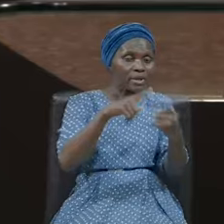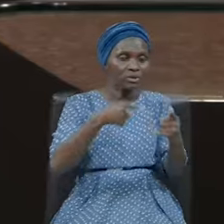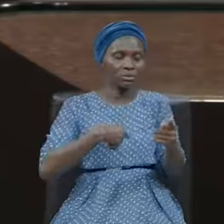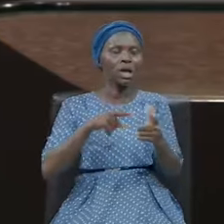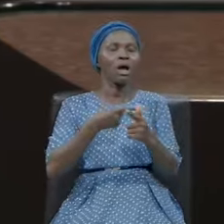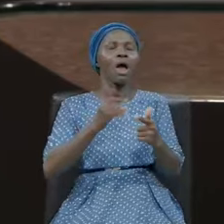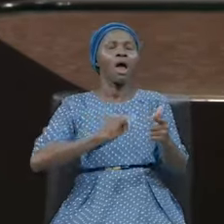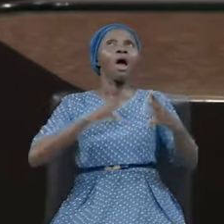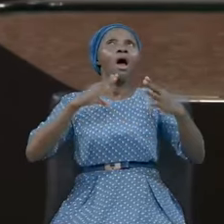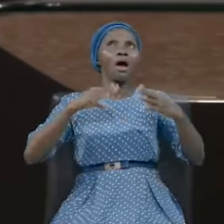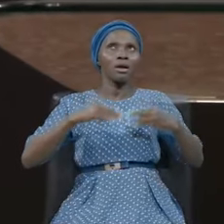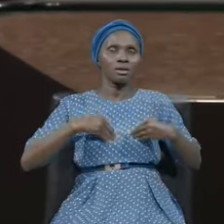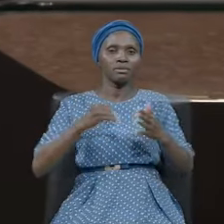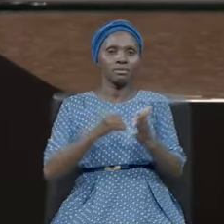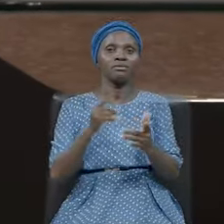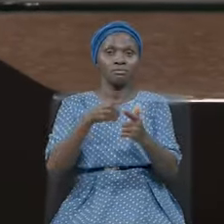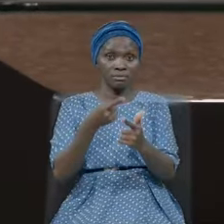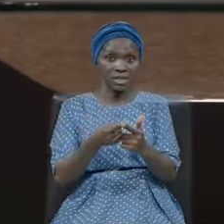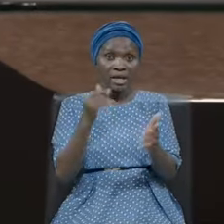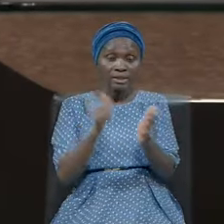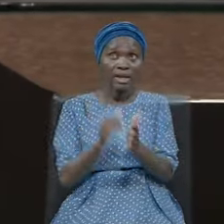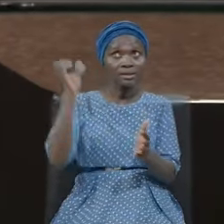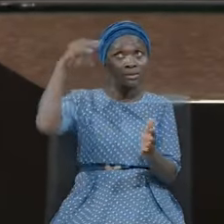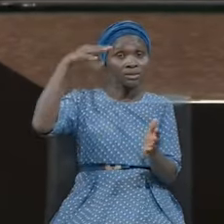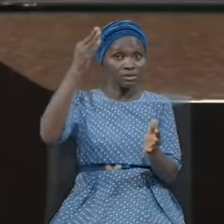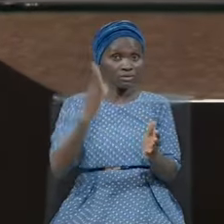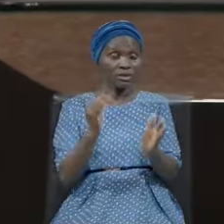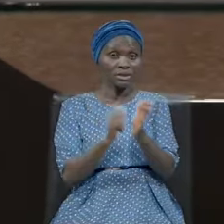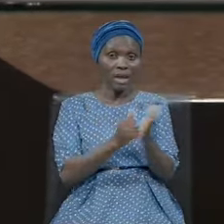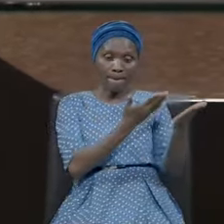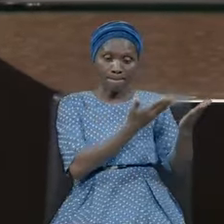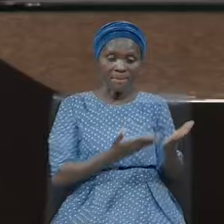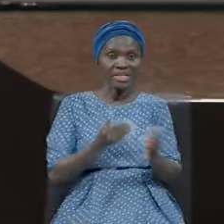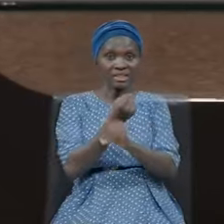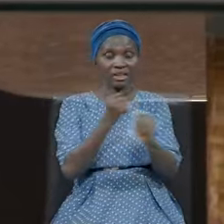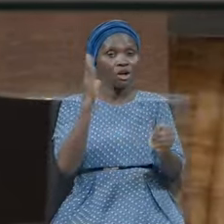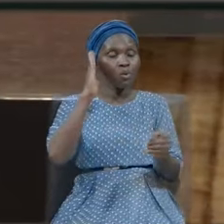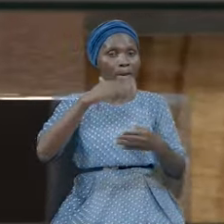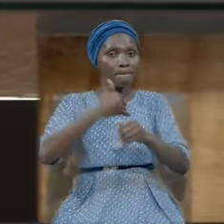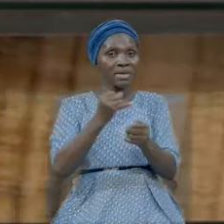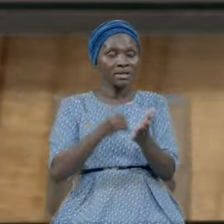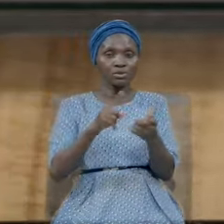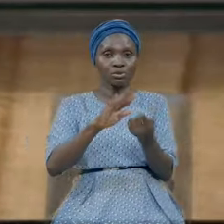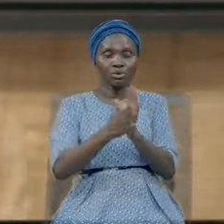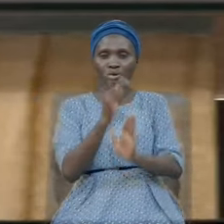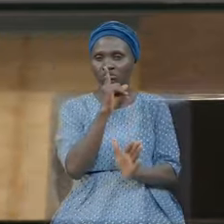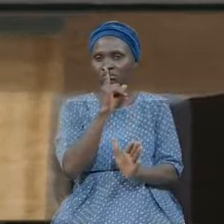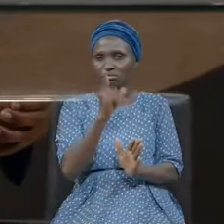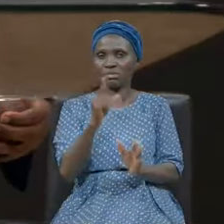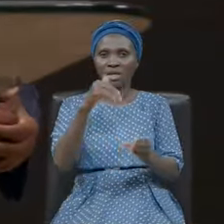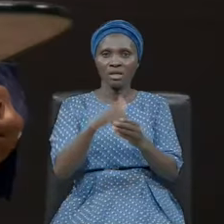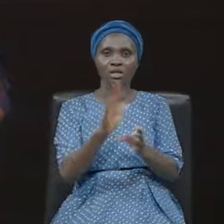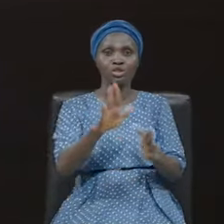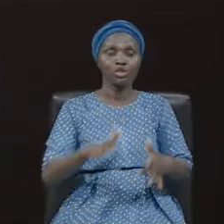l'accepte. C'est en ce temps-là que la grâce de Dieu qui apporte le salut sera réelle dans votre vie. Au